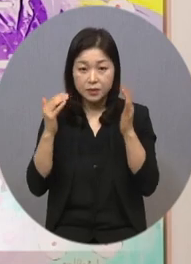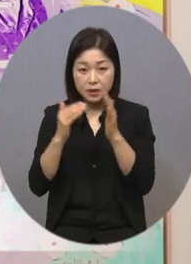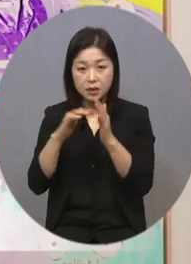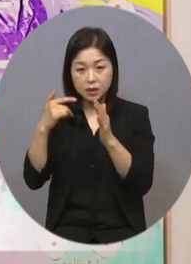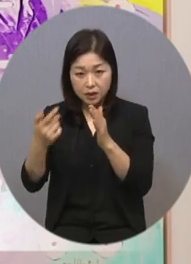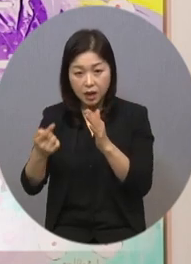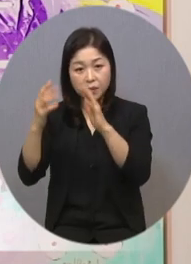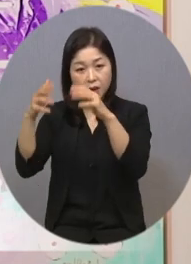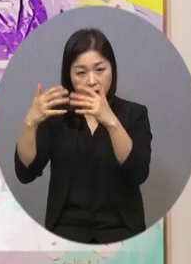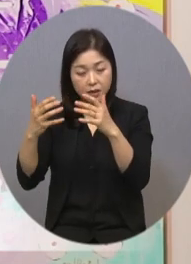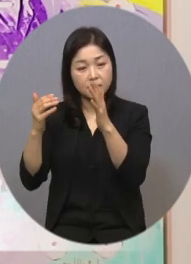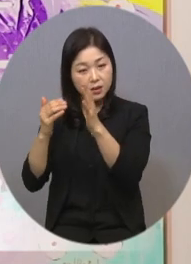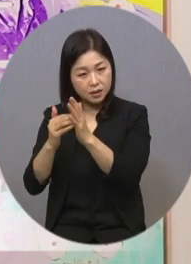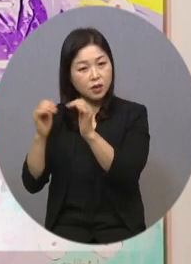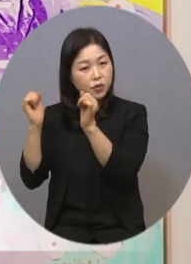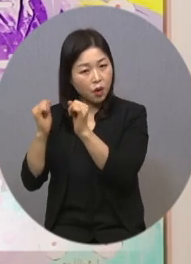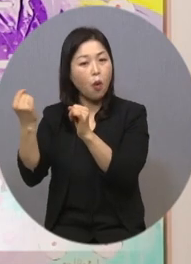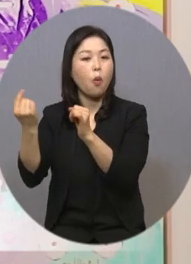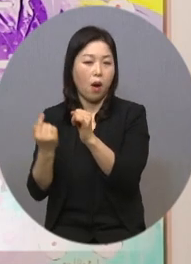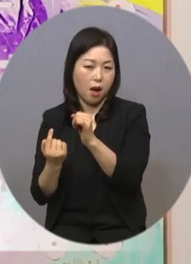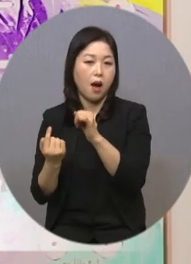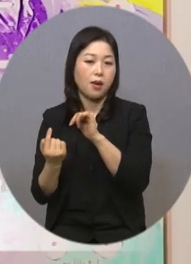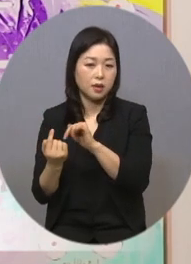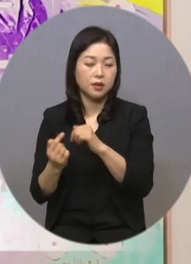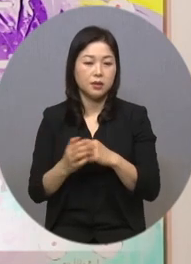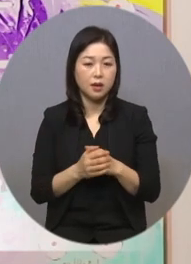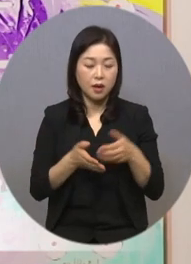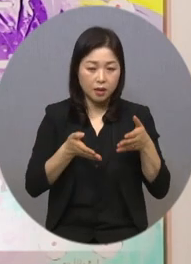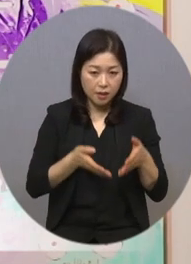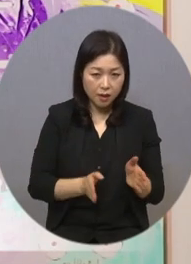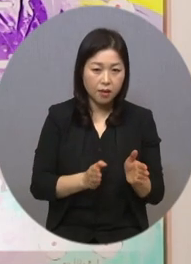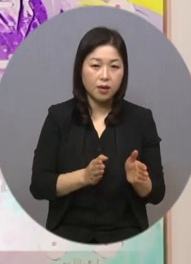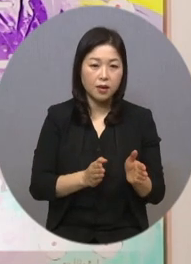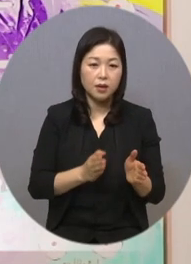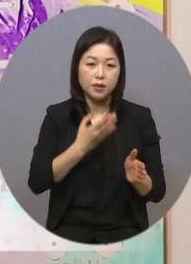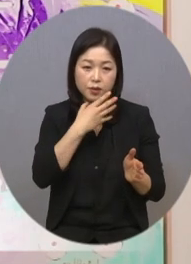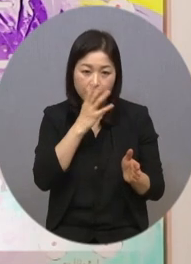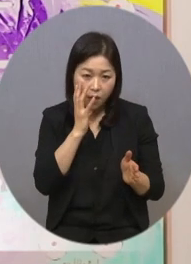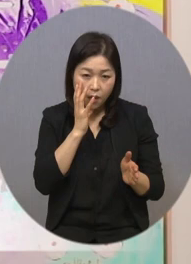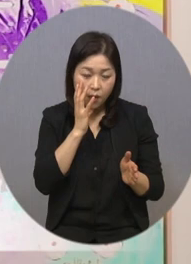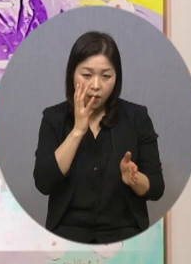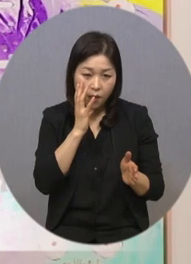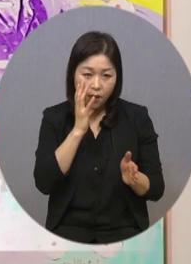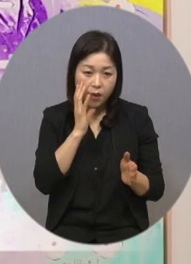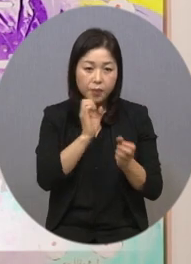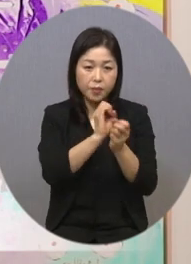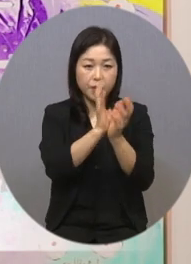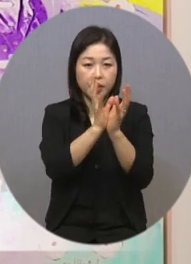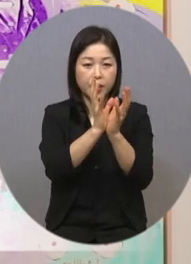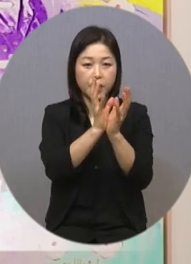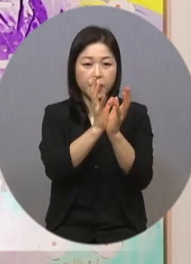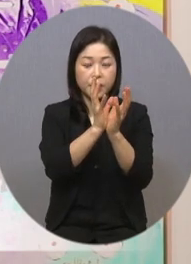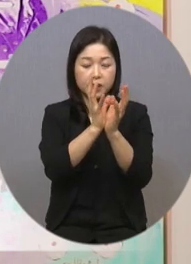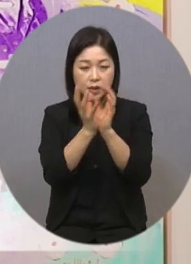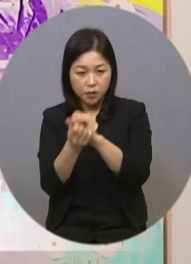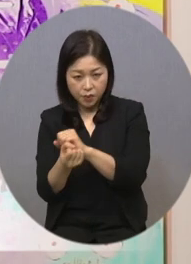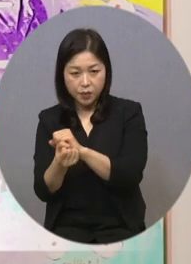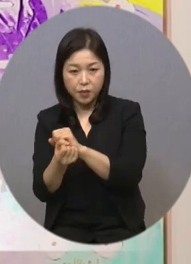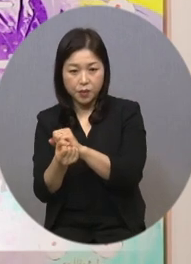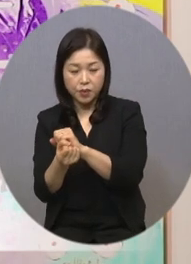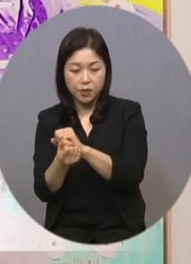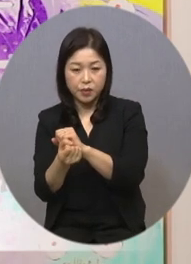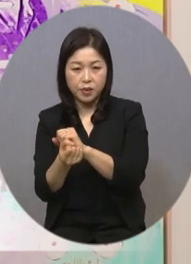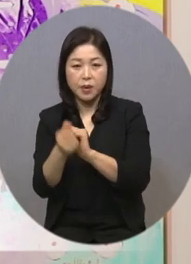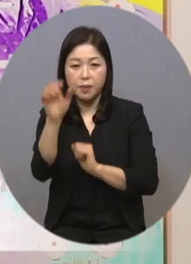지나면 가을이 오고 가을이 지나면 겨울이 오듯이 태어나고 늙어지고 또는 피어나고 지는